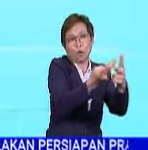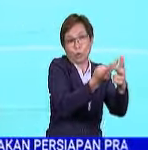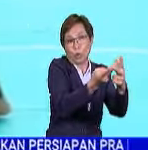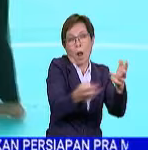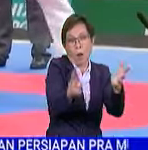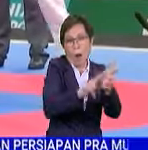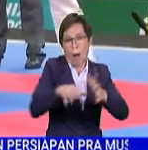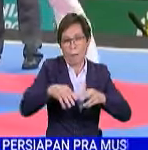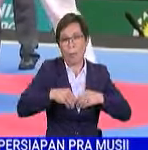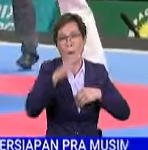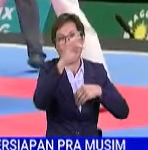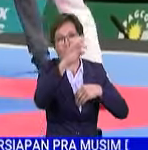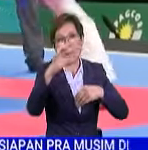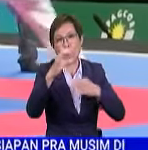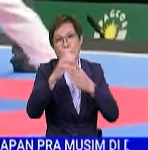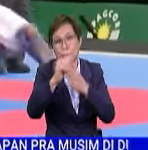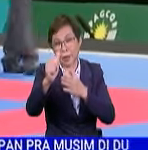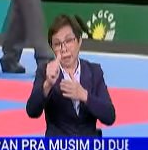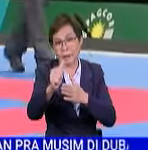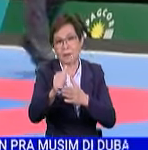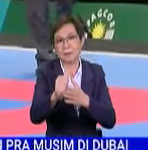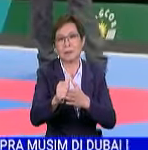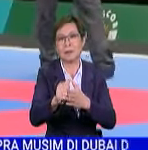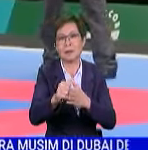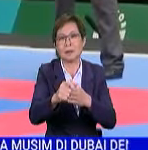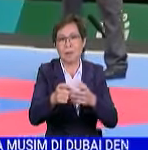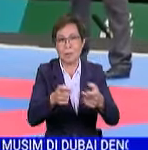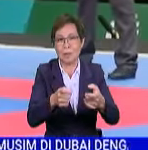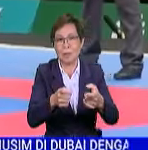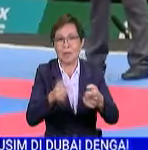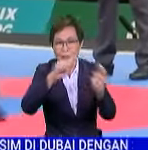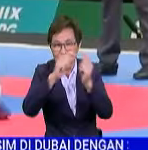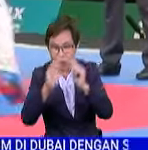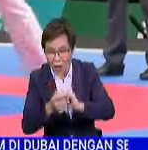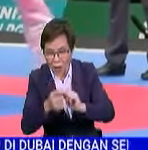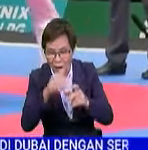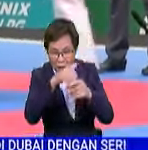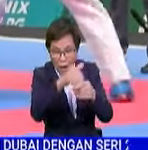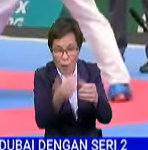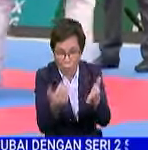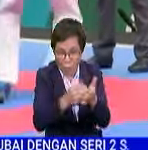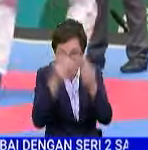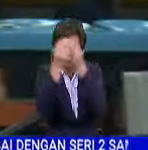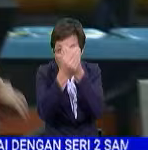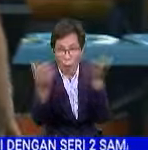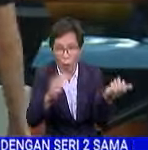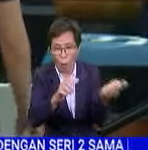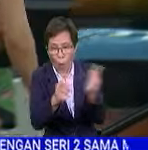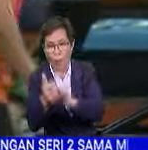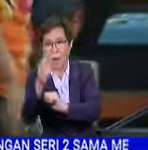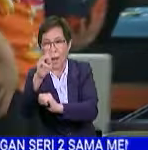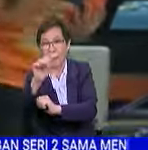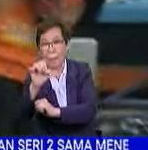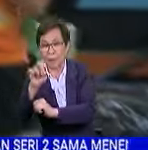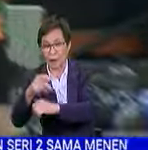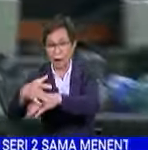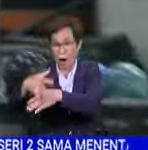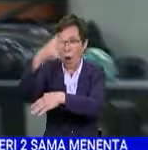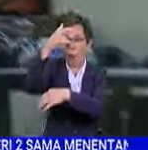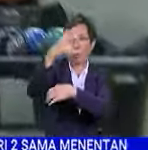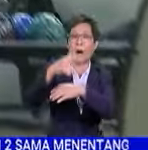menerima RM800 menerusi penyelarasan semula allowance yang diumumkan oleh MSN pada